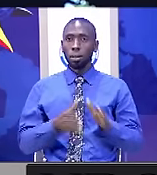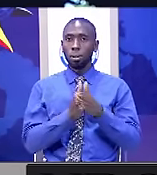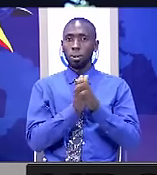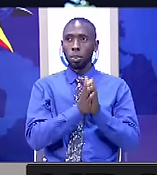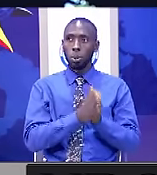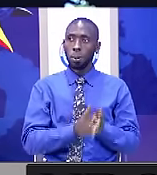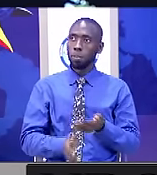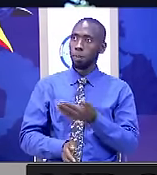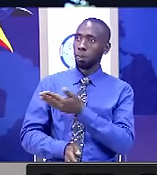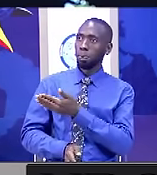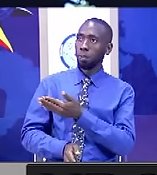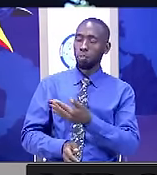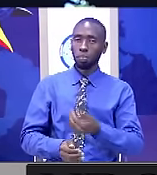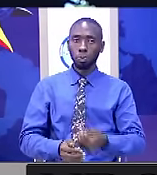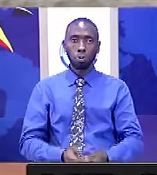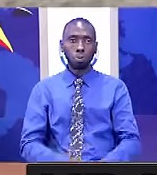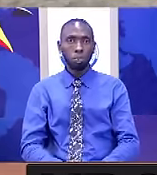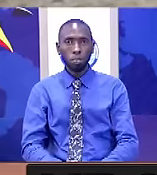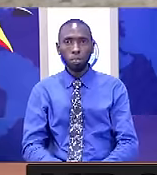eno kabituwe.